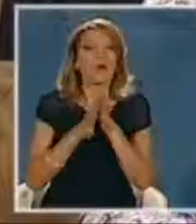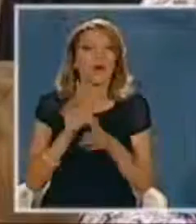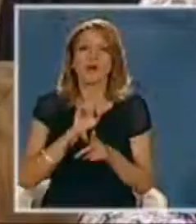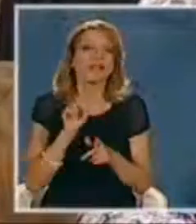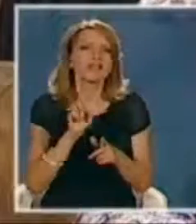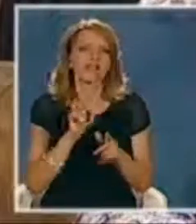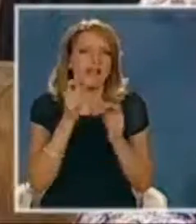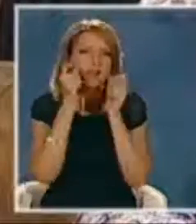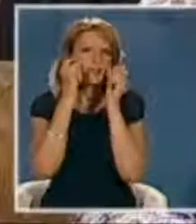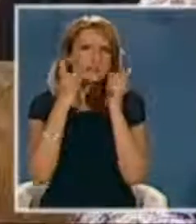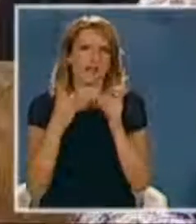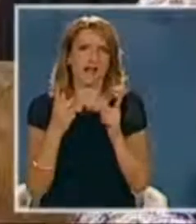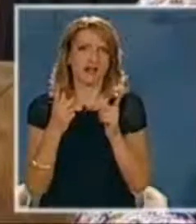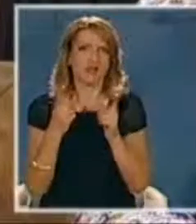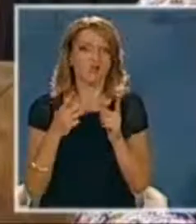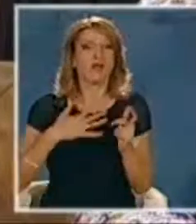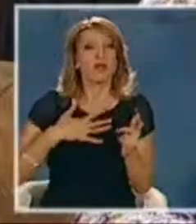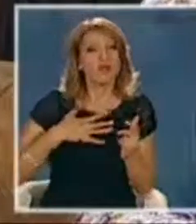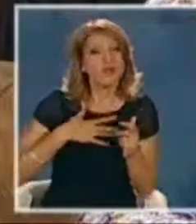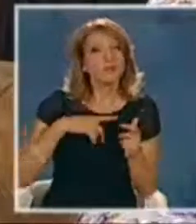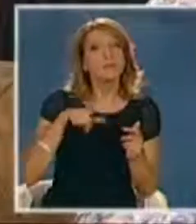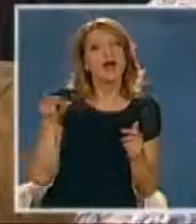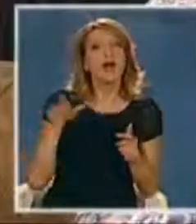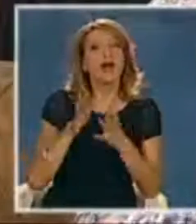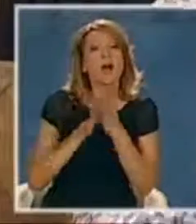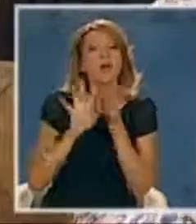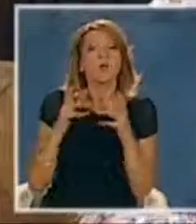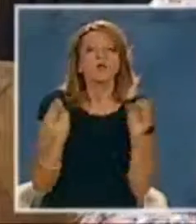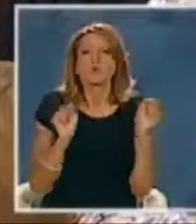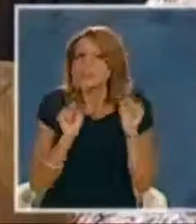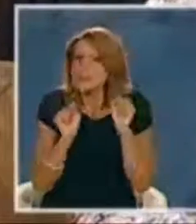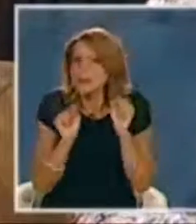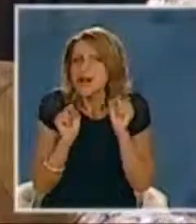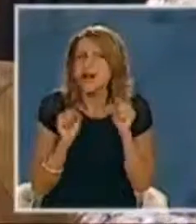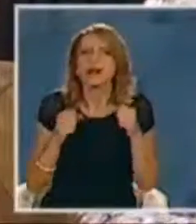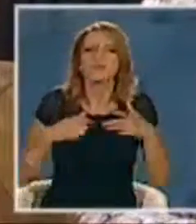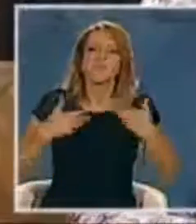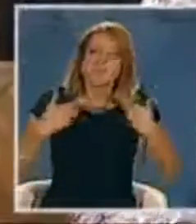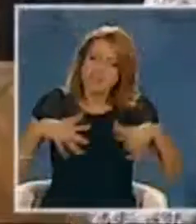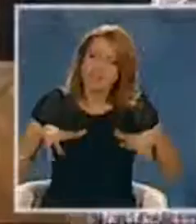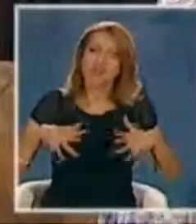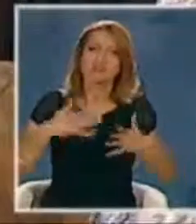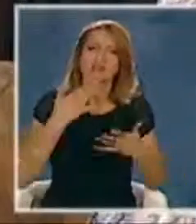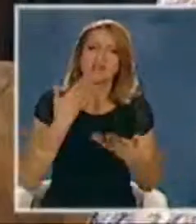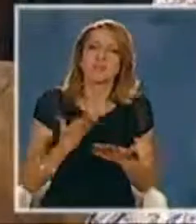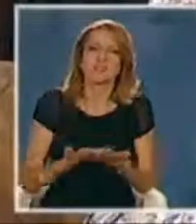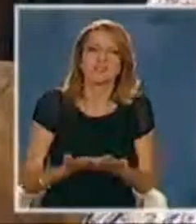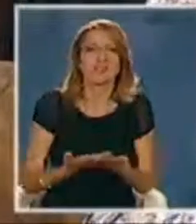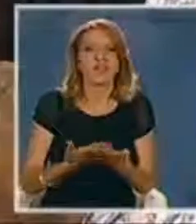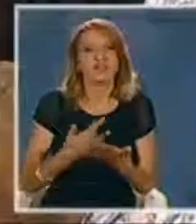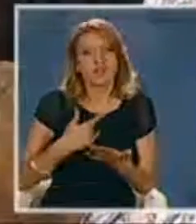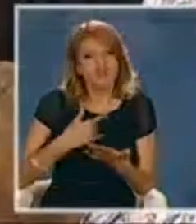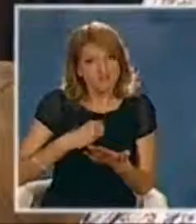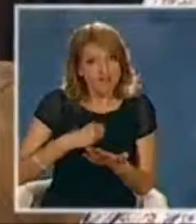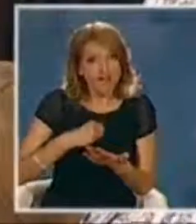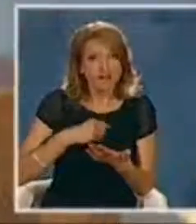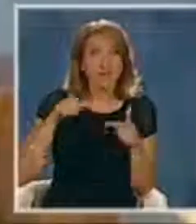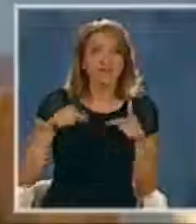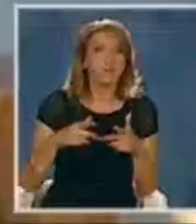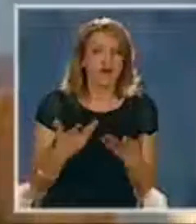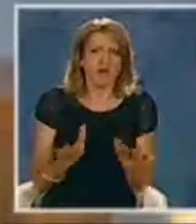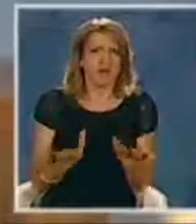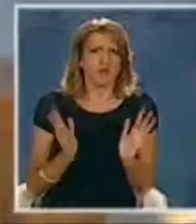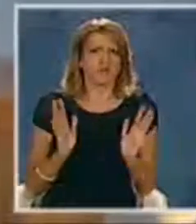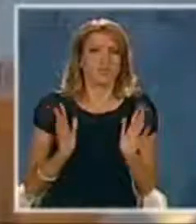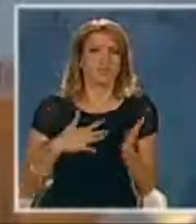странно. Просто има хора, които наистина ги страх и не искат да си признаят пред себе си за това, че вярват в тези неща. Но защо? Какво